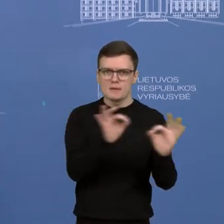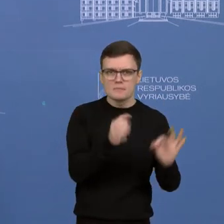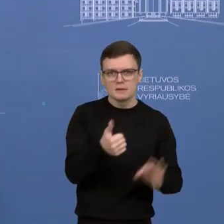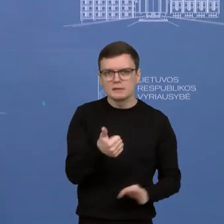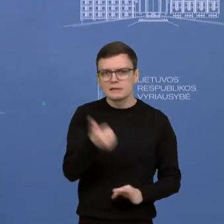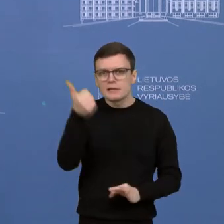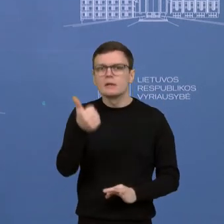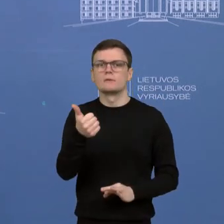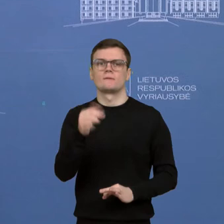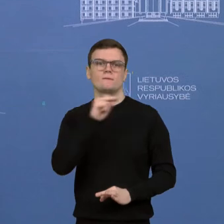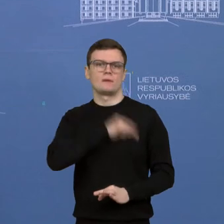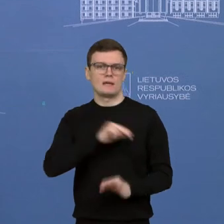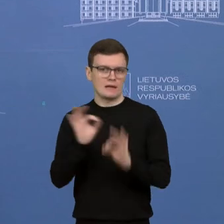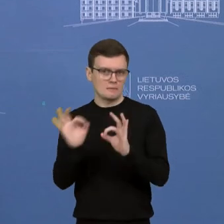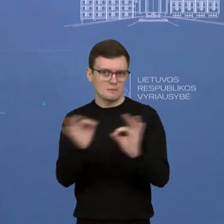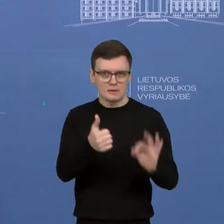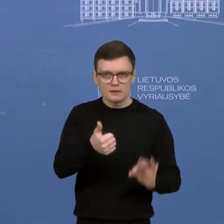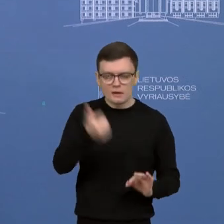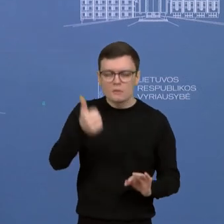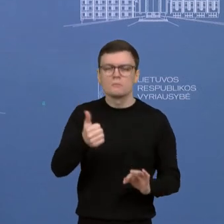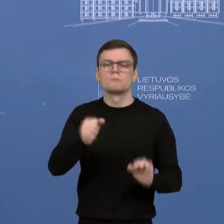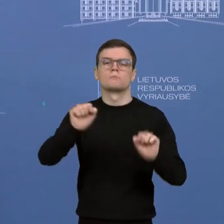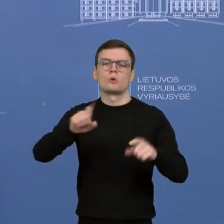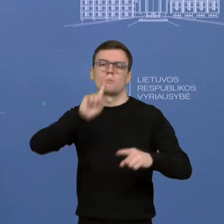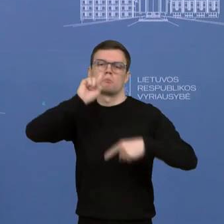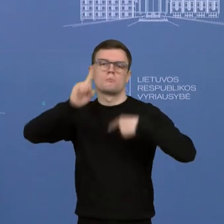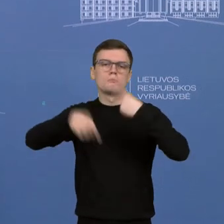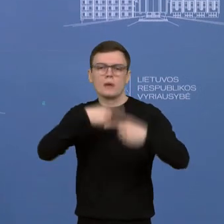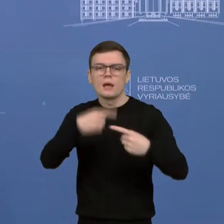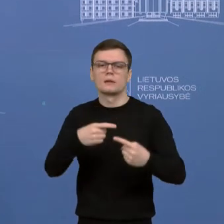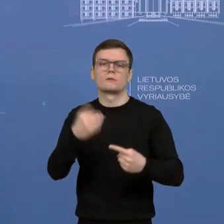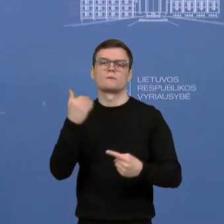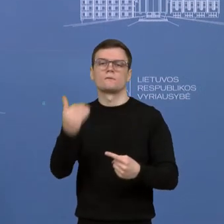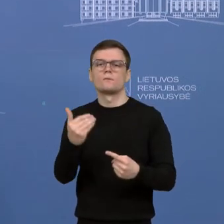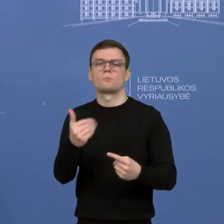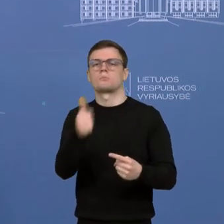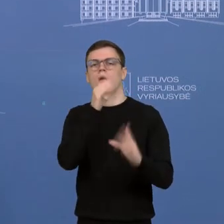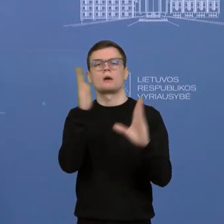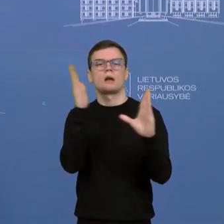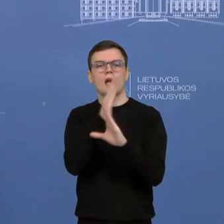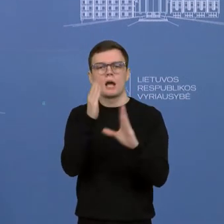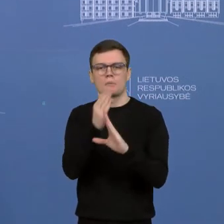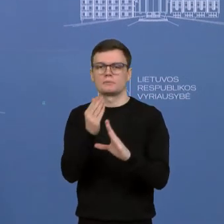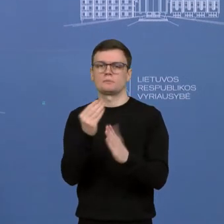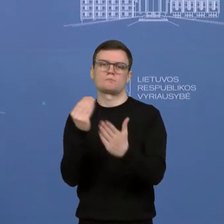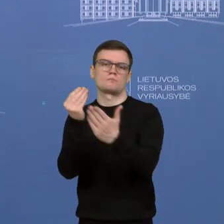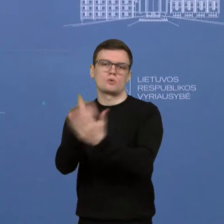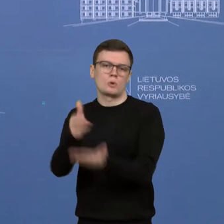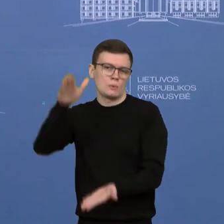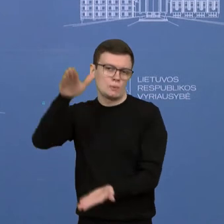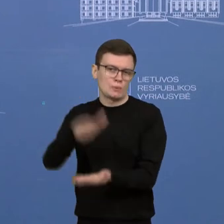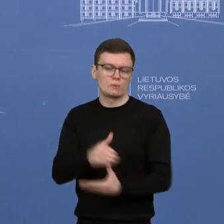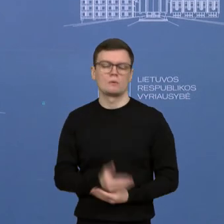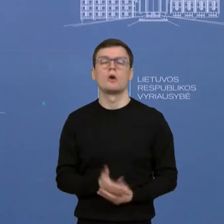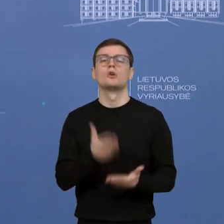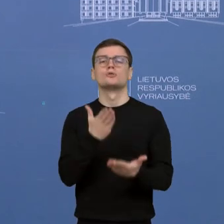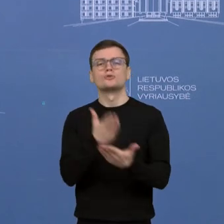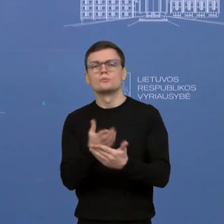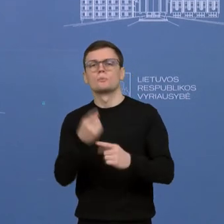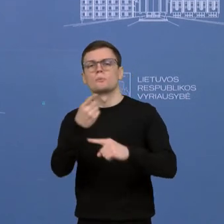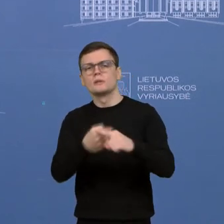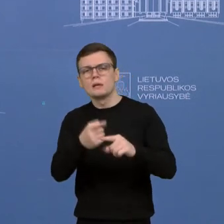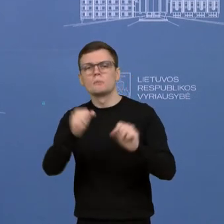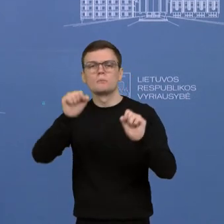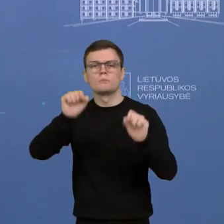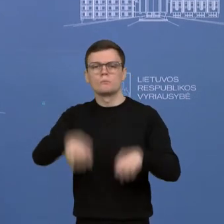leis per tuos ateinančius metus sumažinti galutinės sąskaitas gyventojams. Taip, kad yra priemonių, kurios irgi leistų